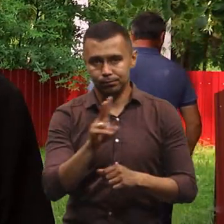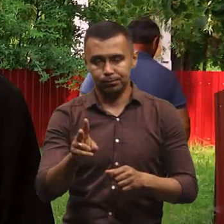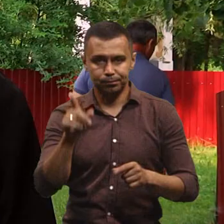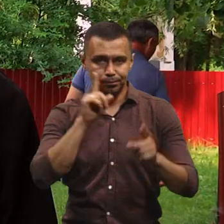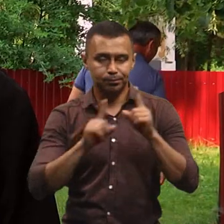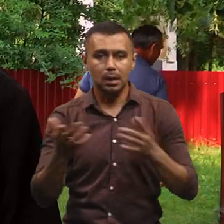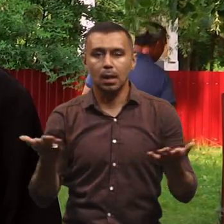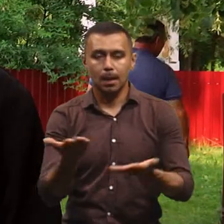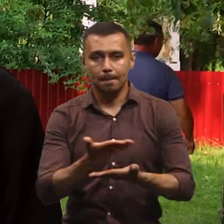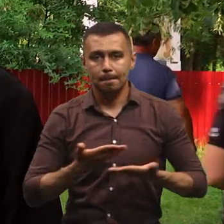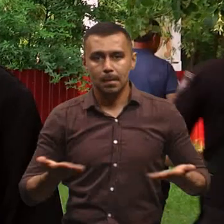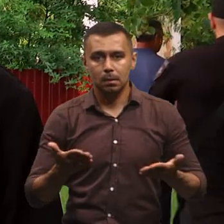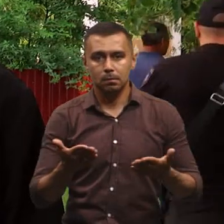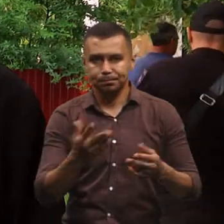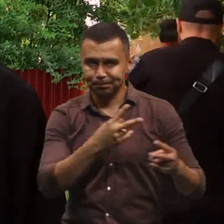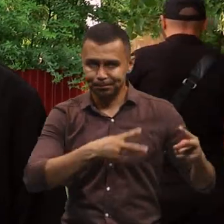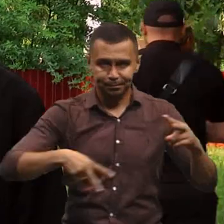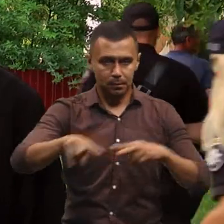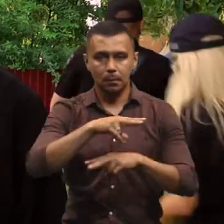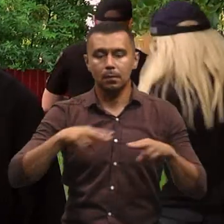в яких ми Одноголосно